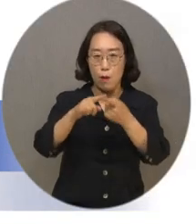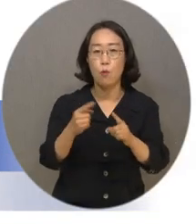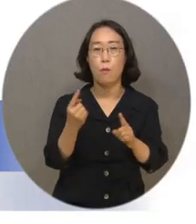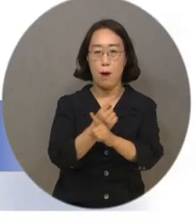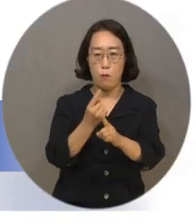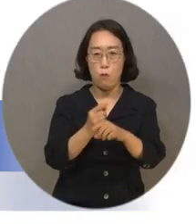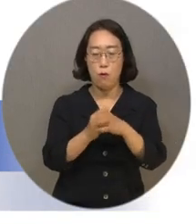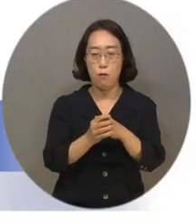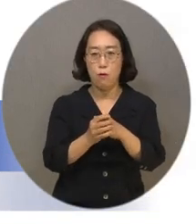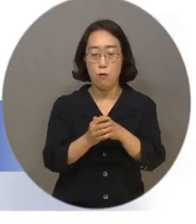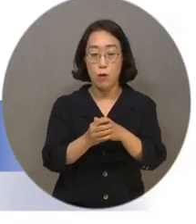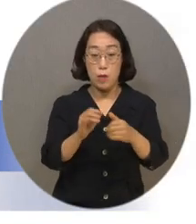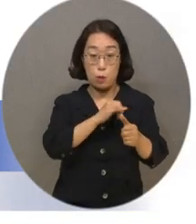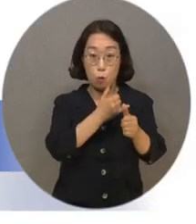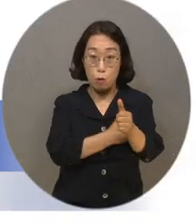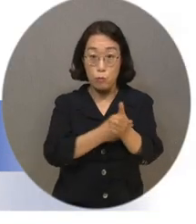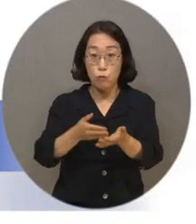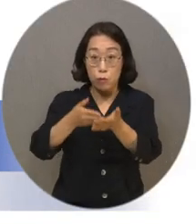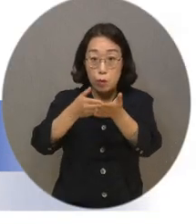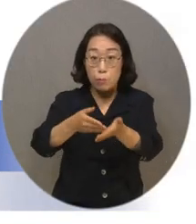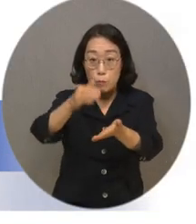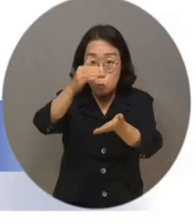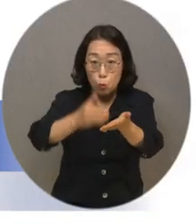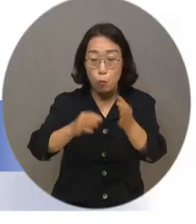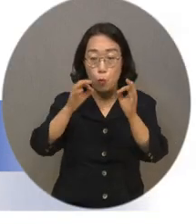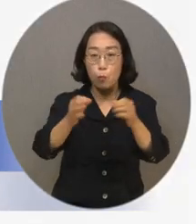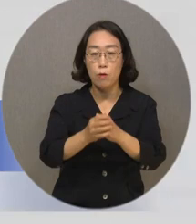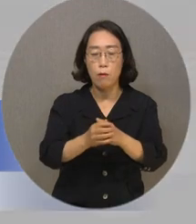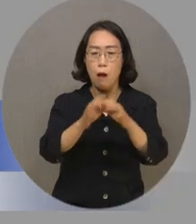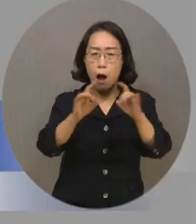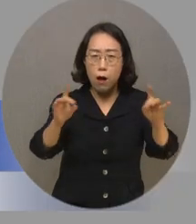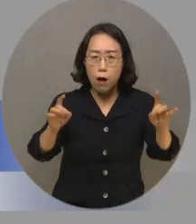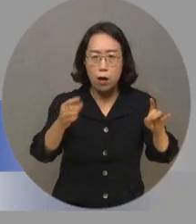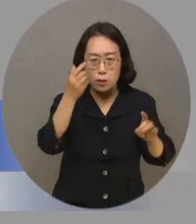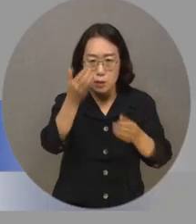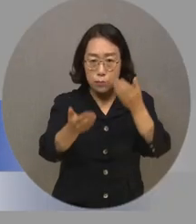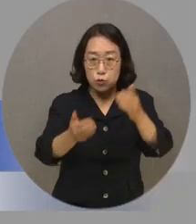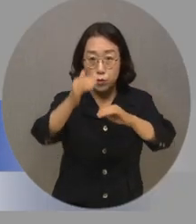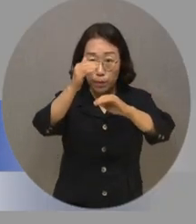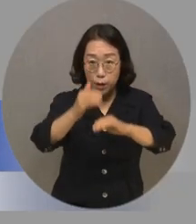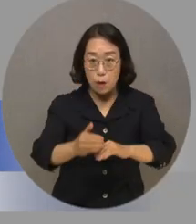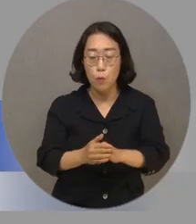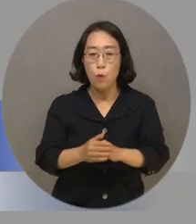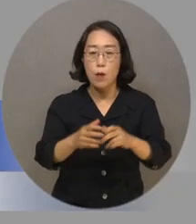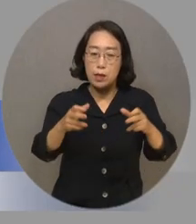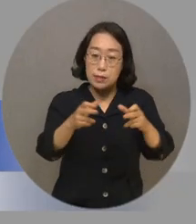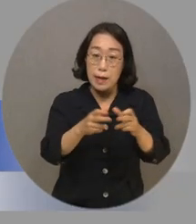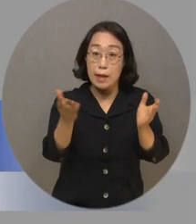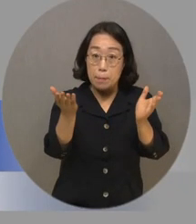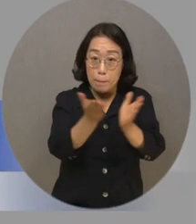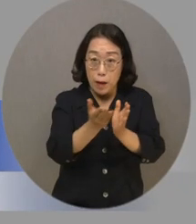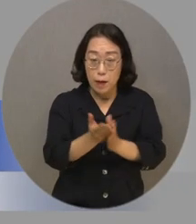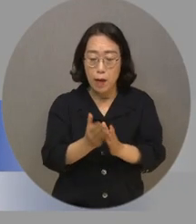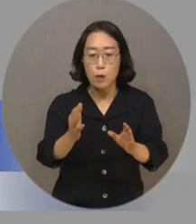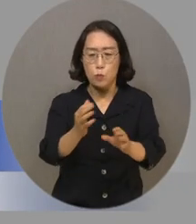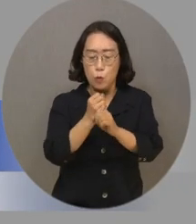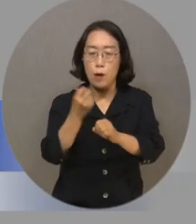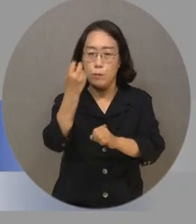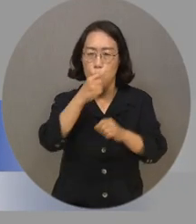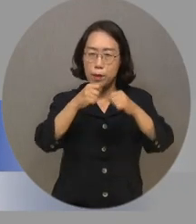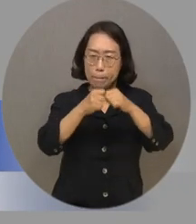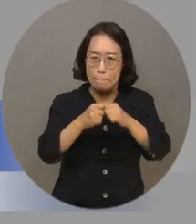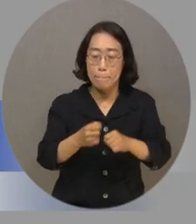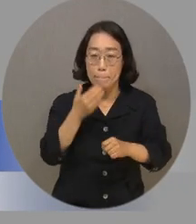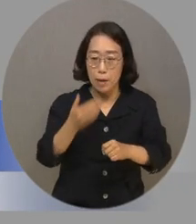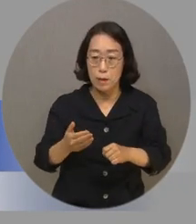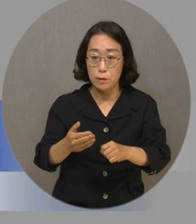당시 인권위는 공단에 시각장애인에 대한 항목별 질문사항을 반영해 종합조사가 이뤄질 수 있도록